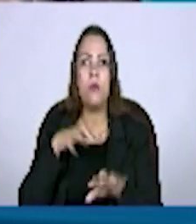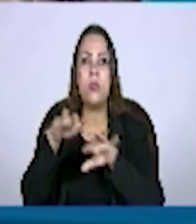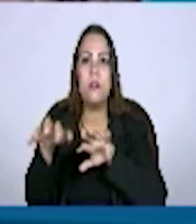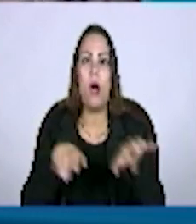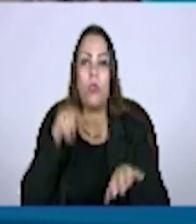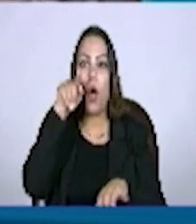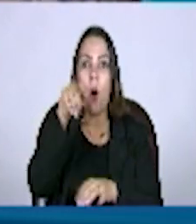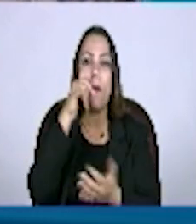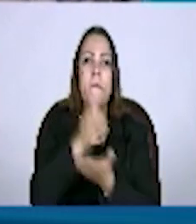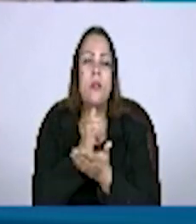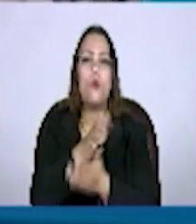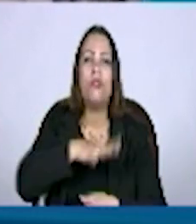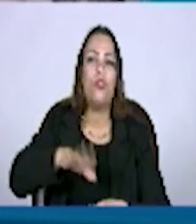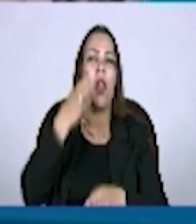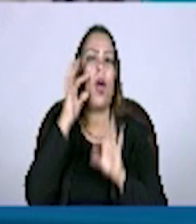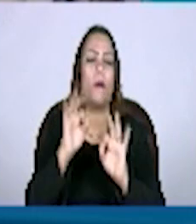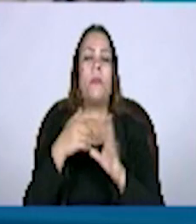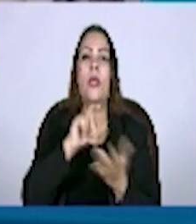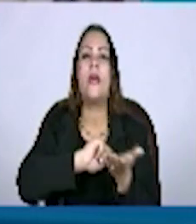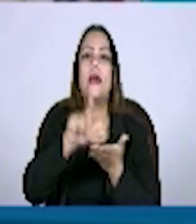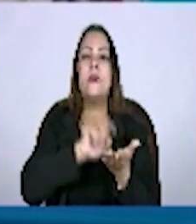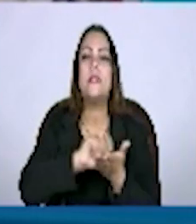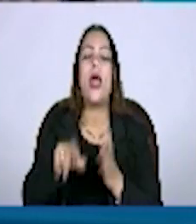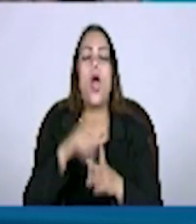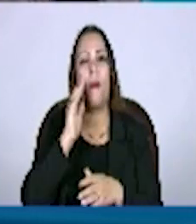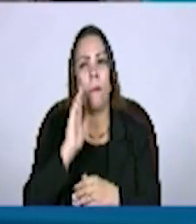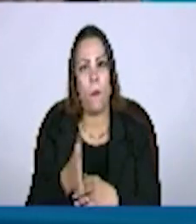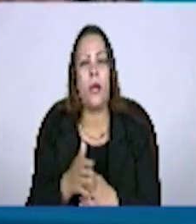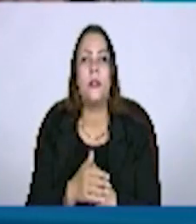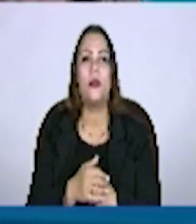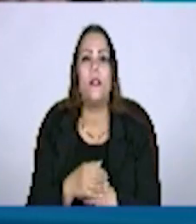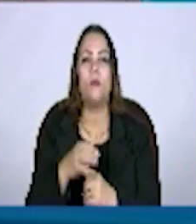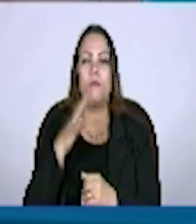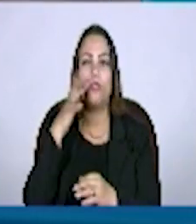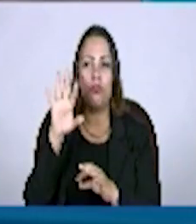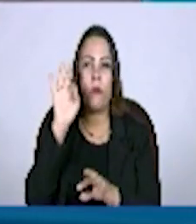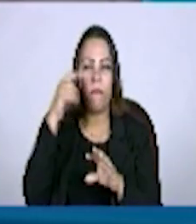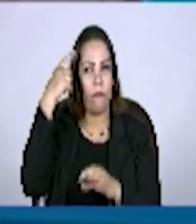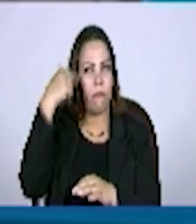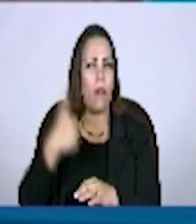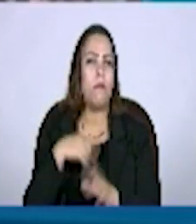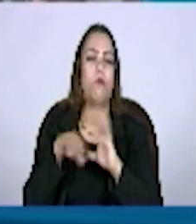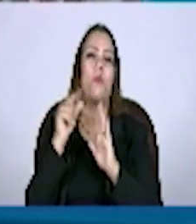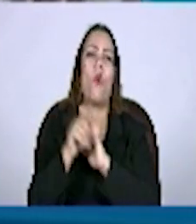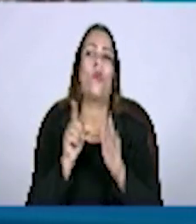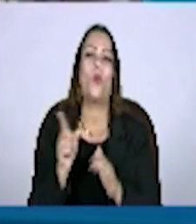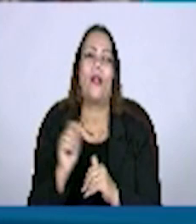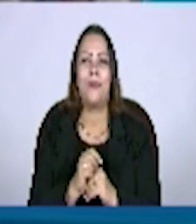تحرك هذا المشهد دي رسائل ممكن نلتقطها من هذا الحادث